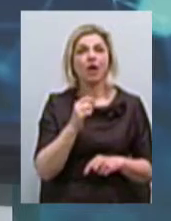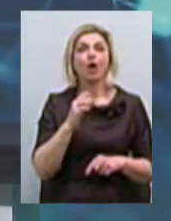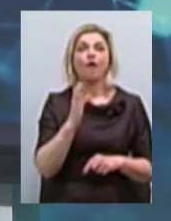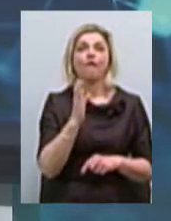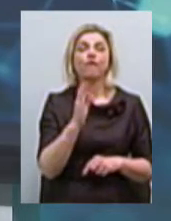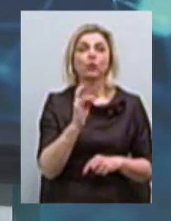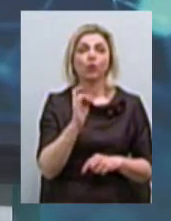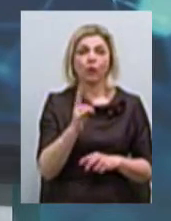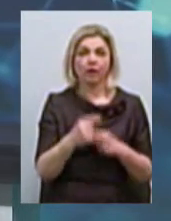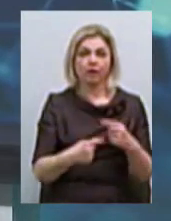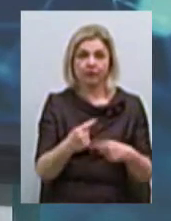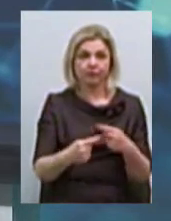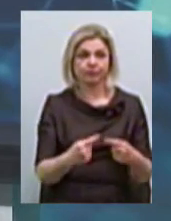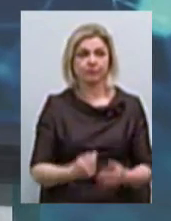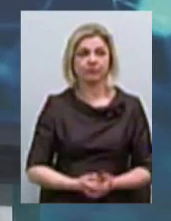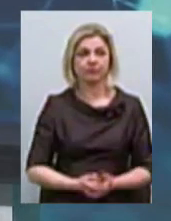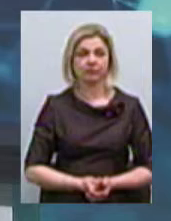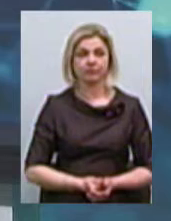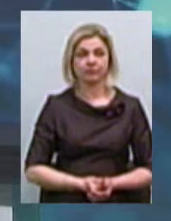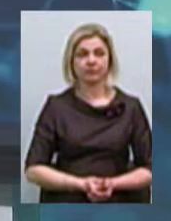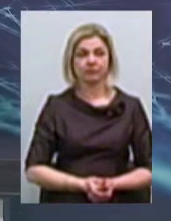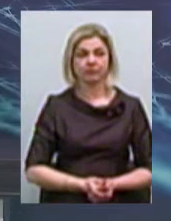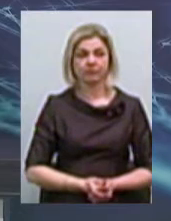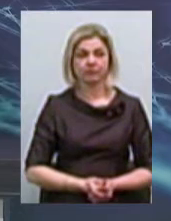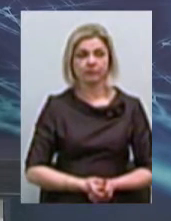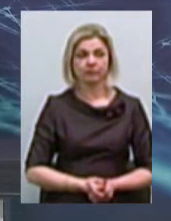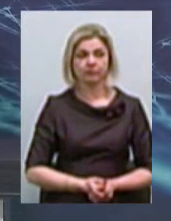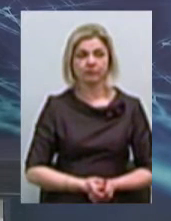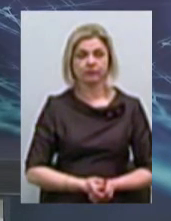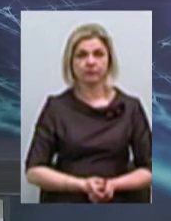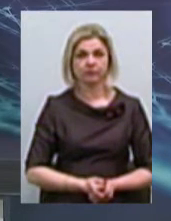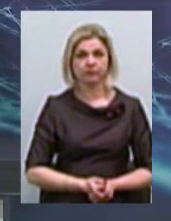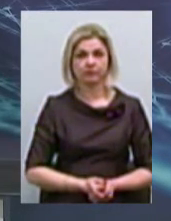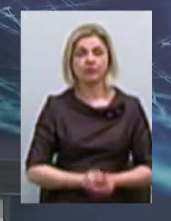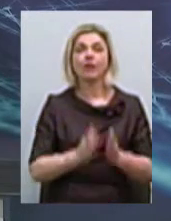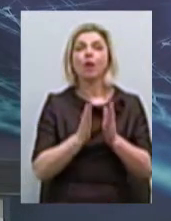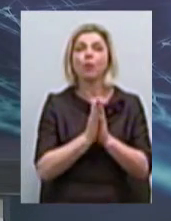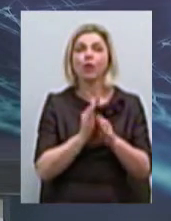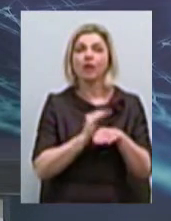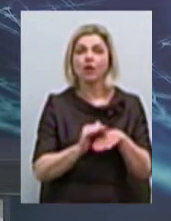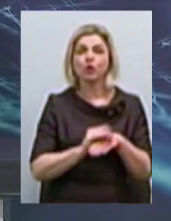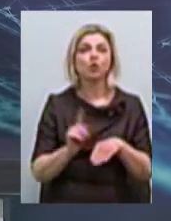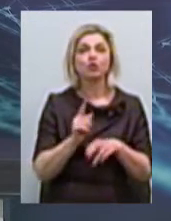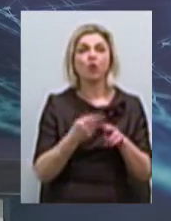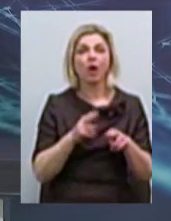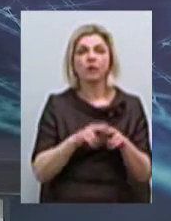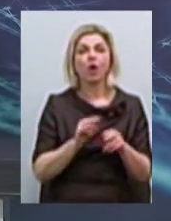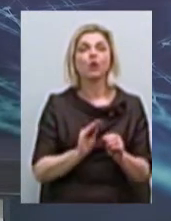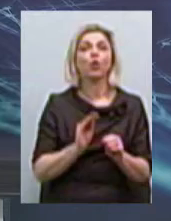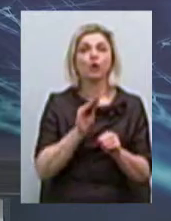онуки – та інше. Да, так, спасибі. Будь ласка, що таке додаткові